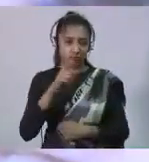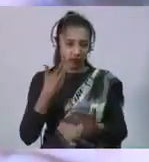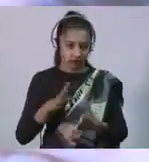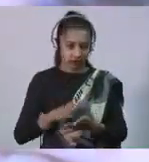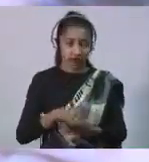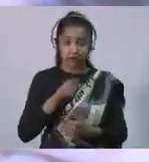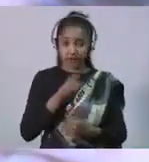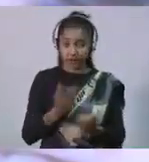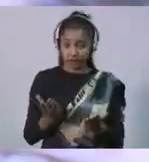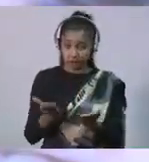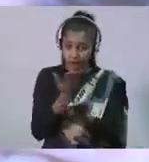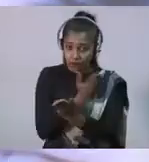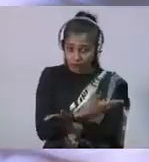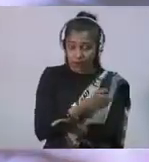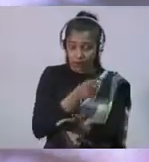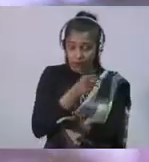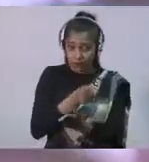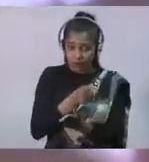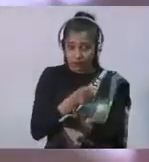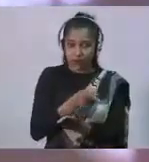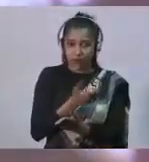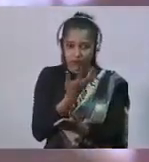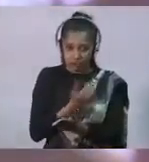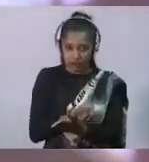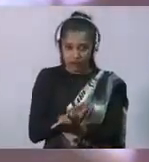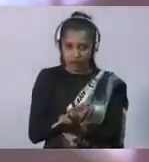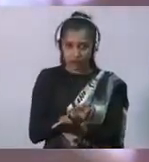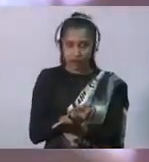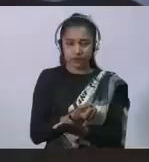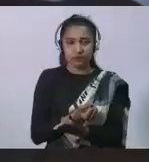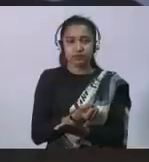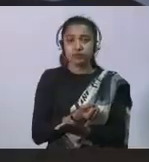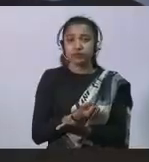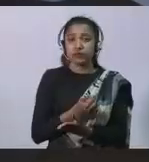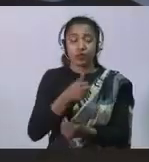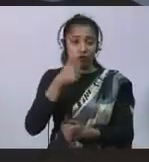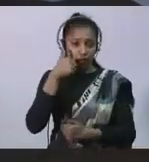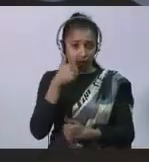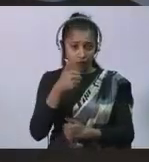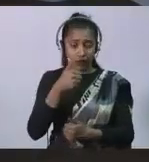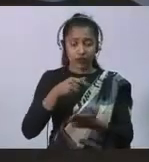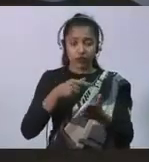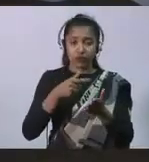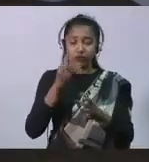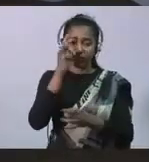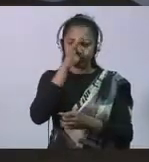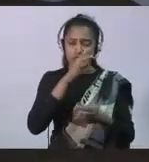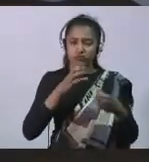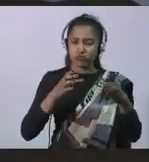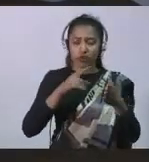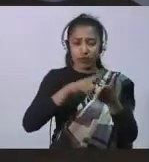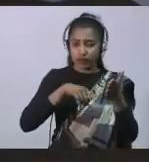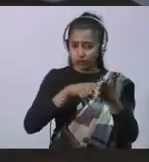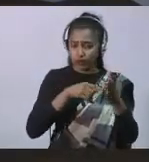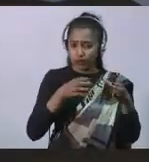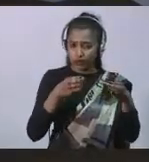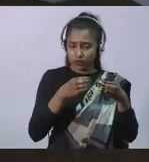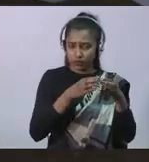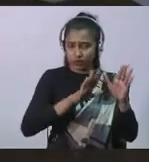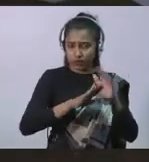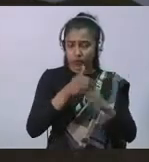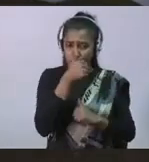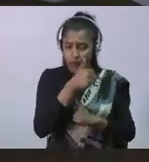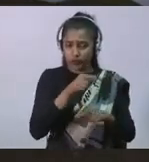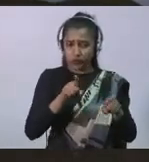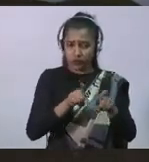එම ගිවිසුම් රාමුවේ සඳහන් යහපත් දේශපාලන සදාචාරයන් සහ පාරදුෂ්‍ය ආණ්ඩුකරණයක් සඳහා වූ